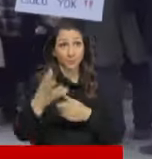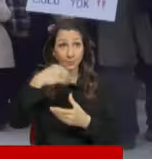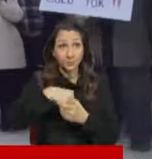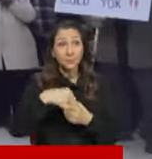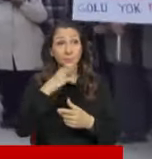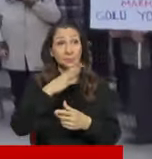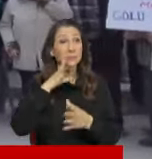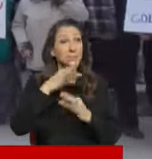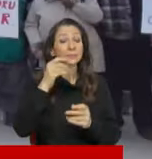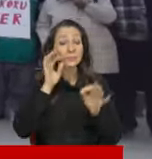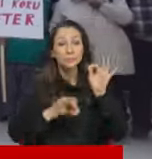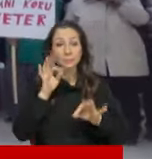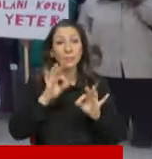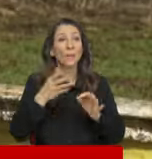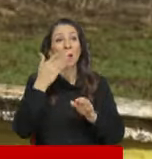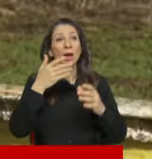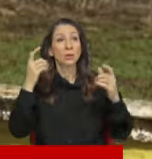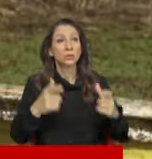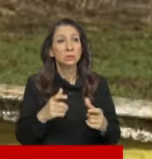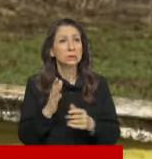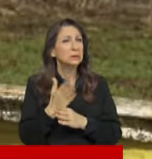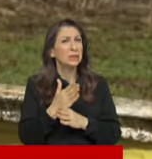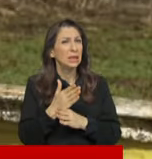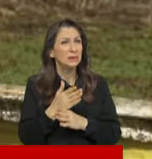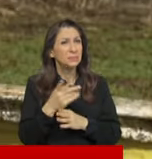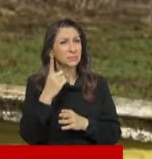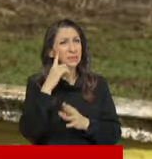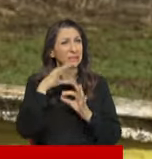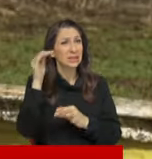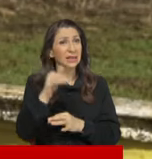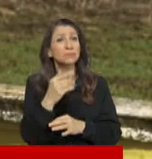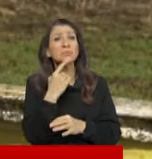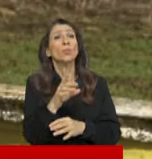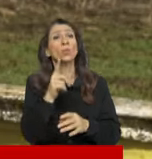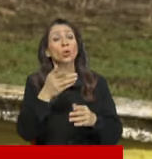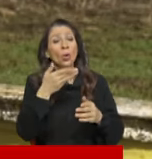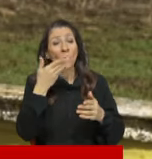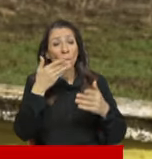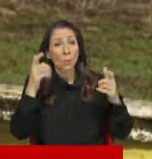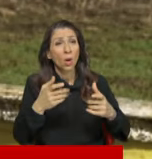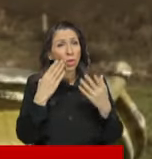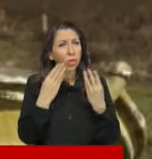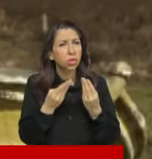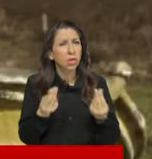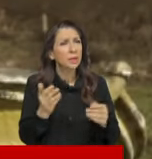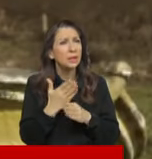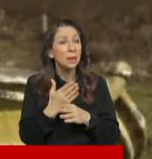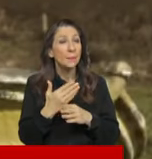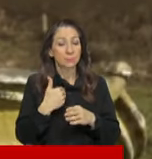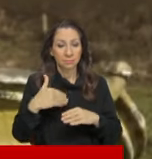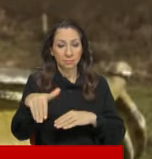bilir kişi incelemesi yapıldı Marmara gölünde neden birisi gelip de demiyor ki bu göl Marmara gölü neden korudu